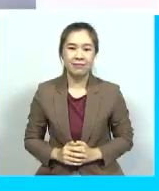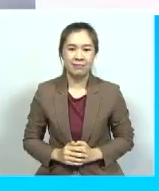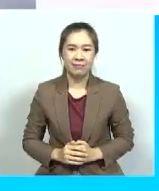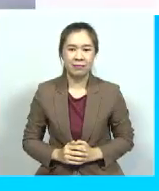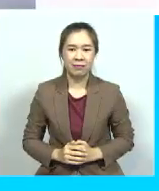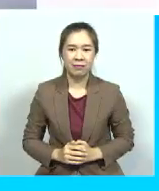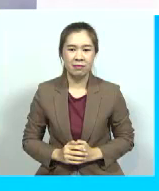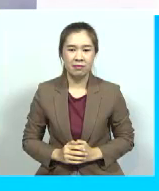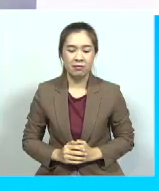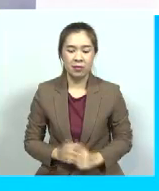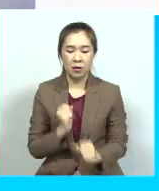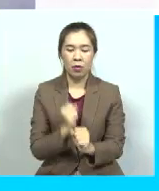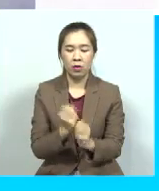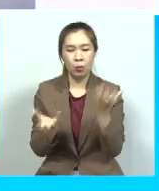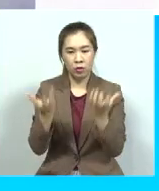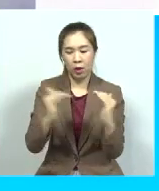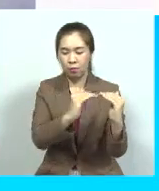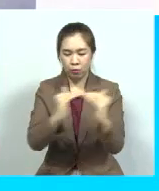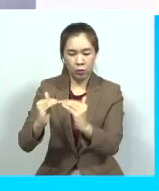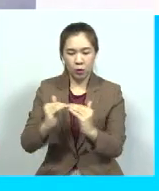จะยึดมั่นในความยุติธรรม